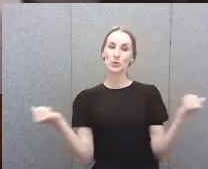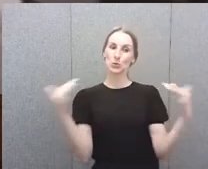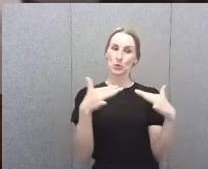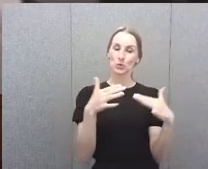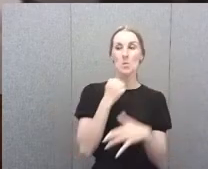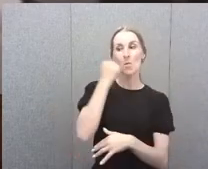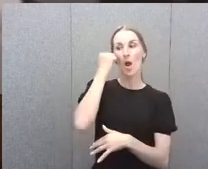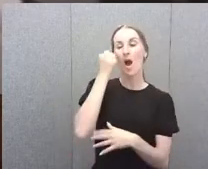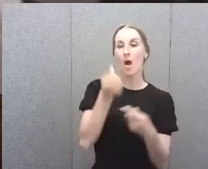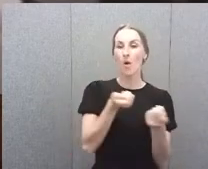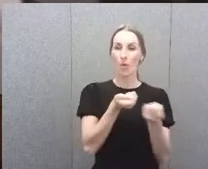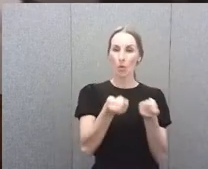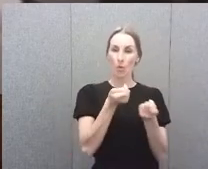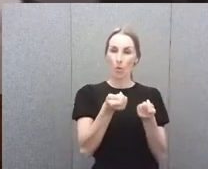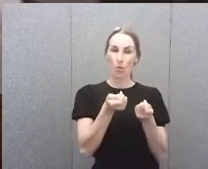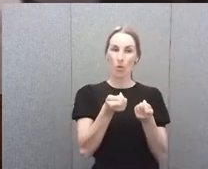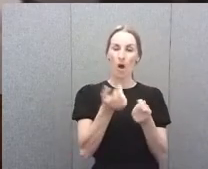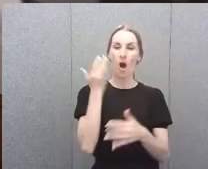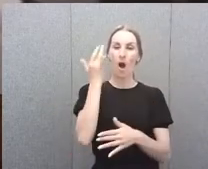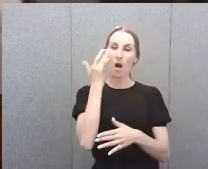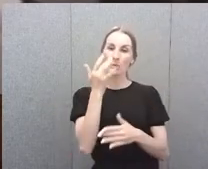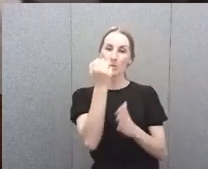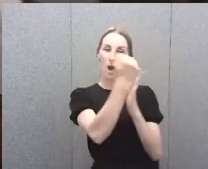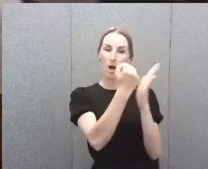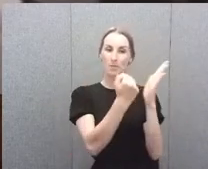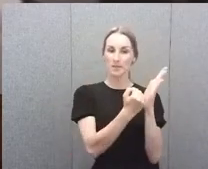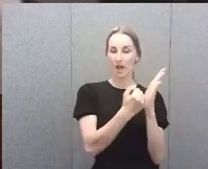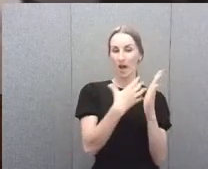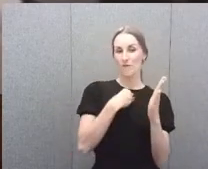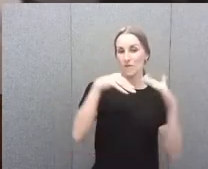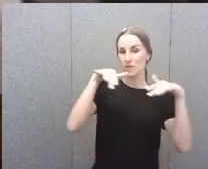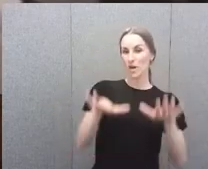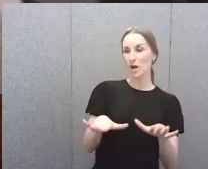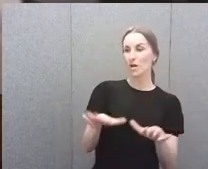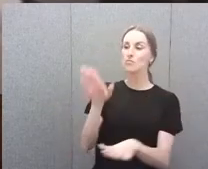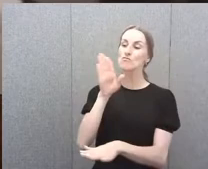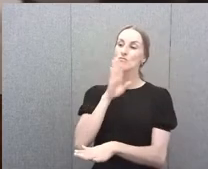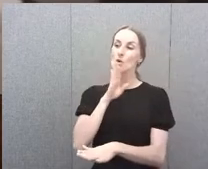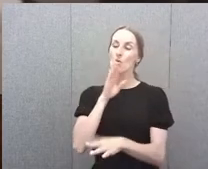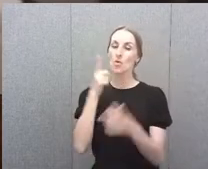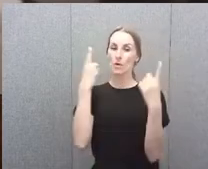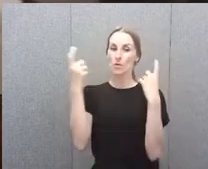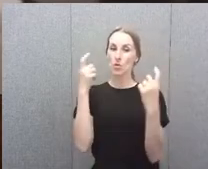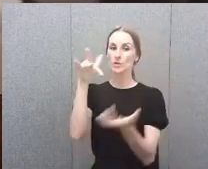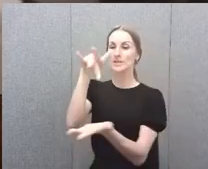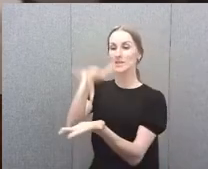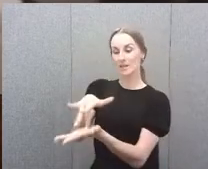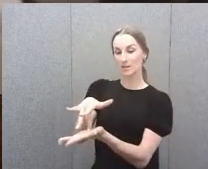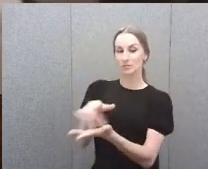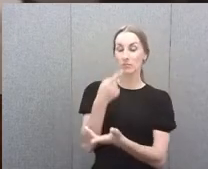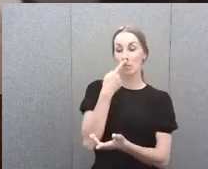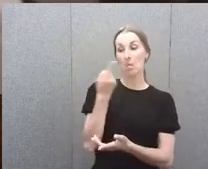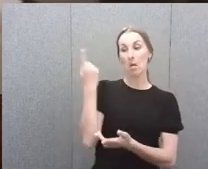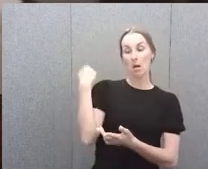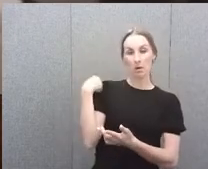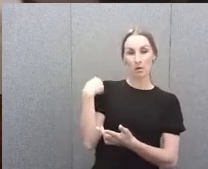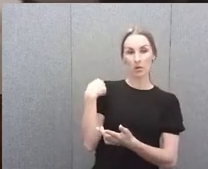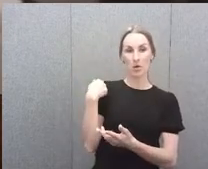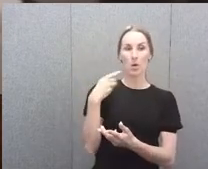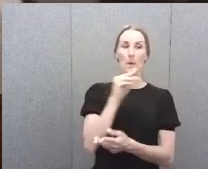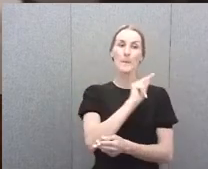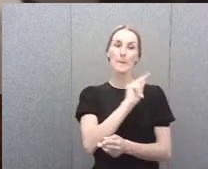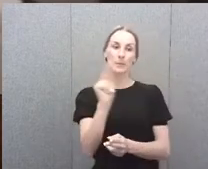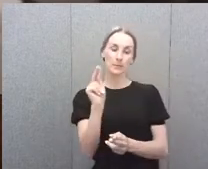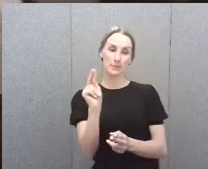поблагодарить его организаторов, посольство США в Вильнюсе и Центр женской информации. В прошлом году, отмечая